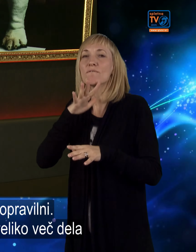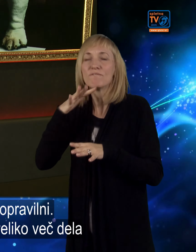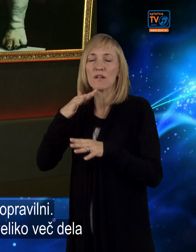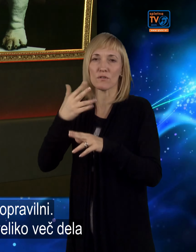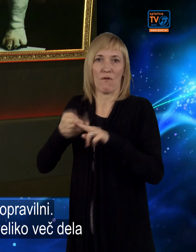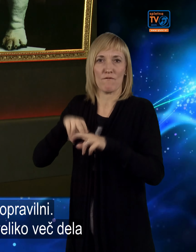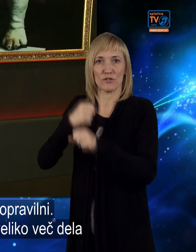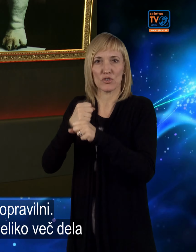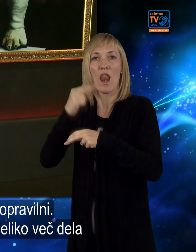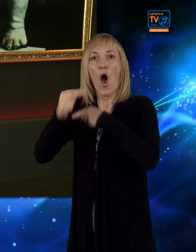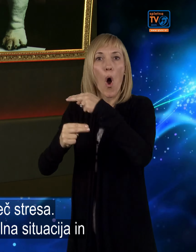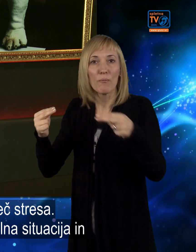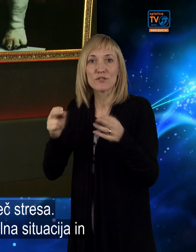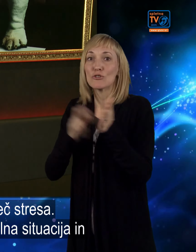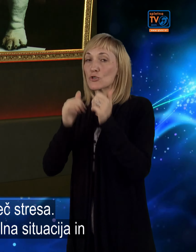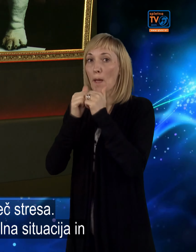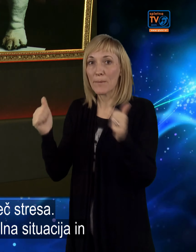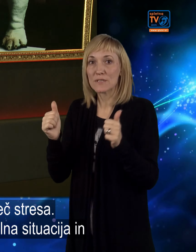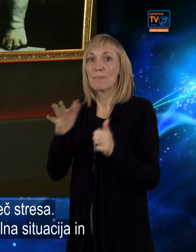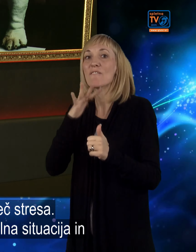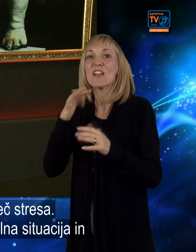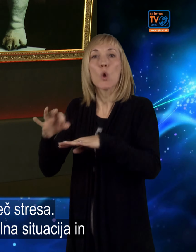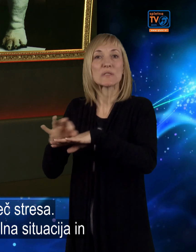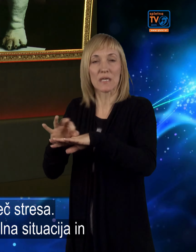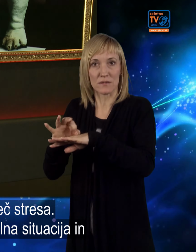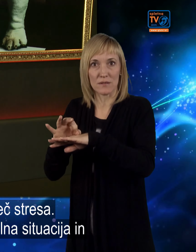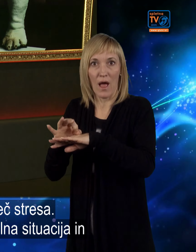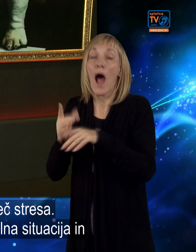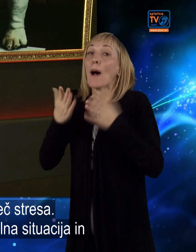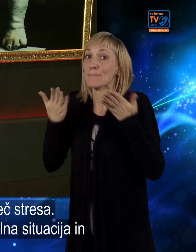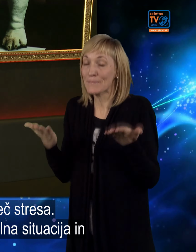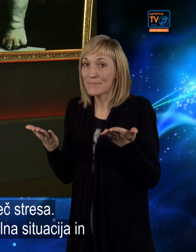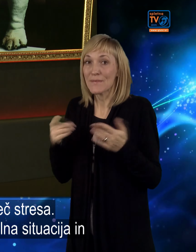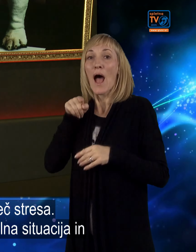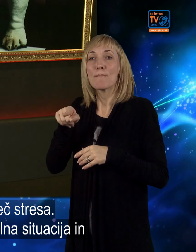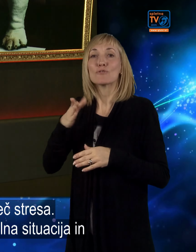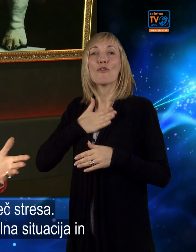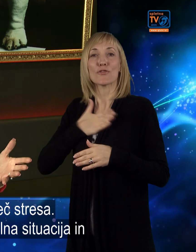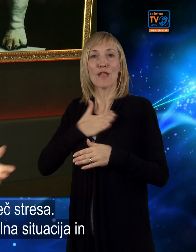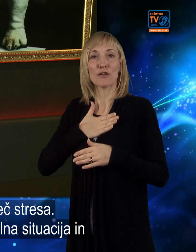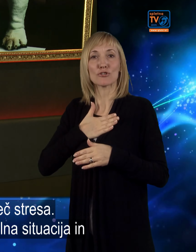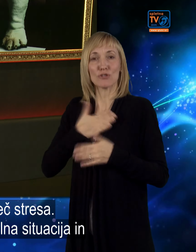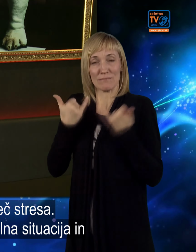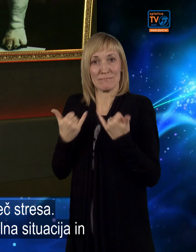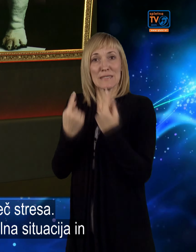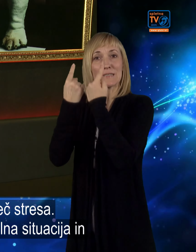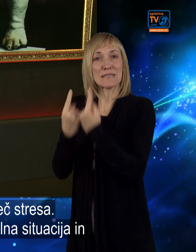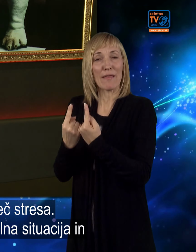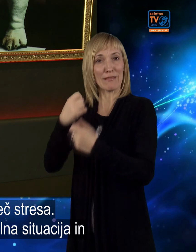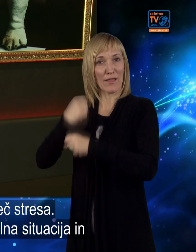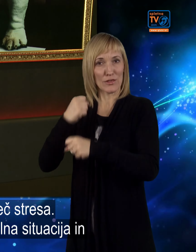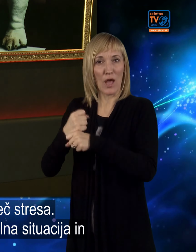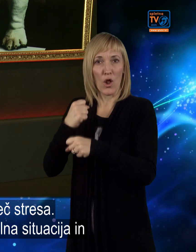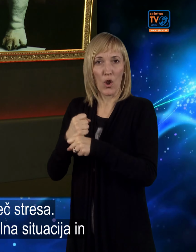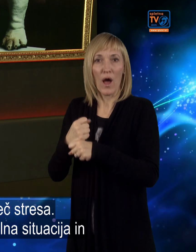povzroči veliko več dela, veliko več obveznosti, predvsem pa tudi veliko več stresa. Ampak to je naša